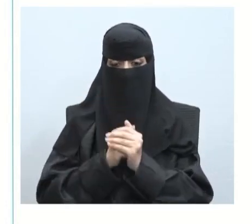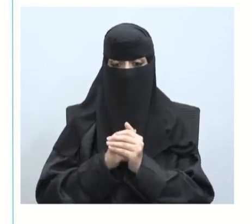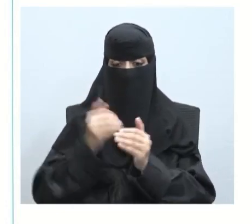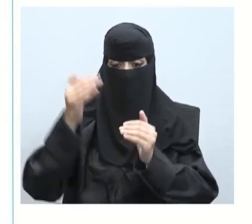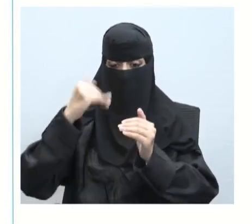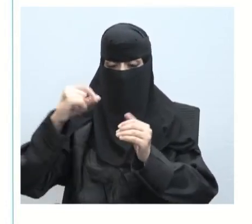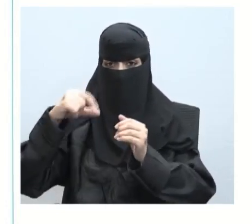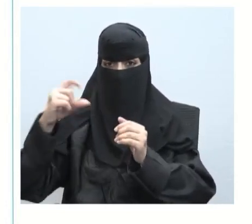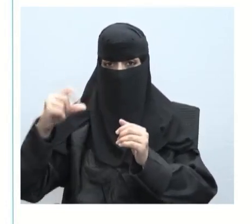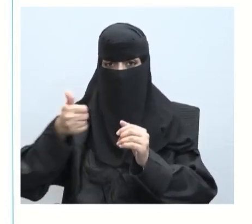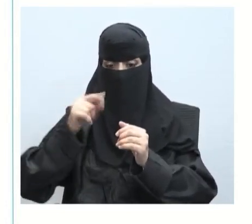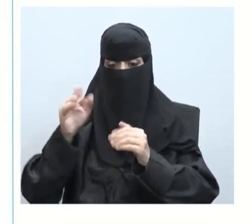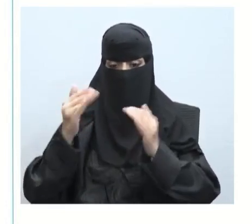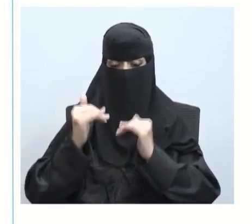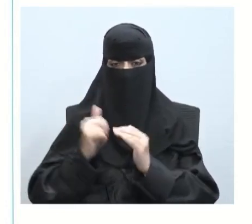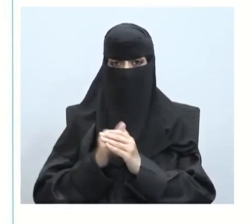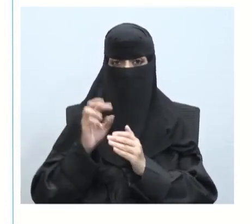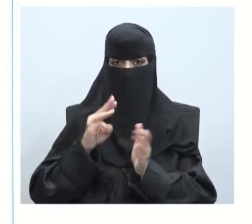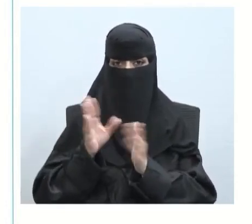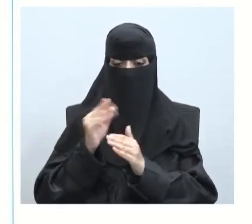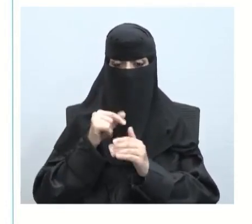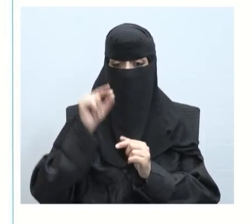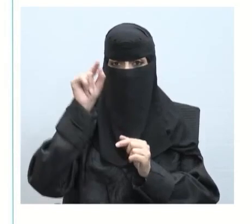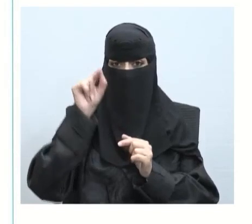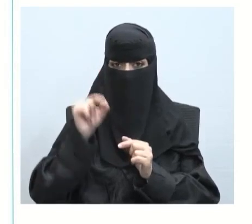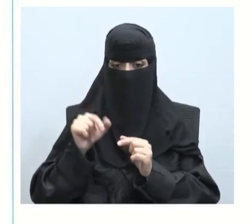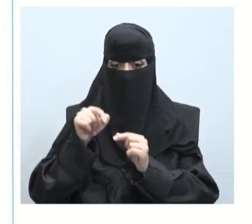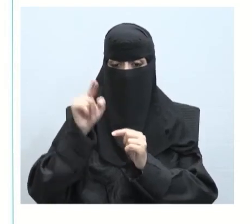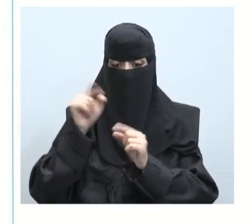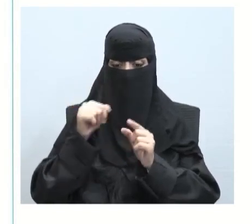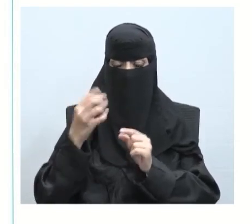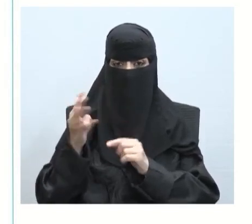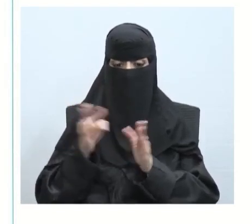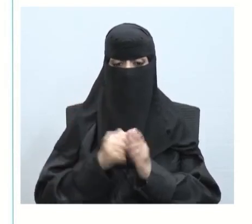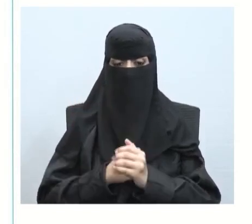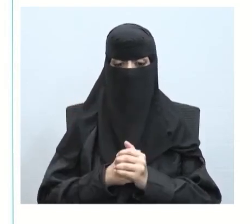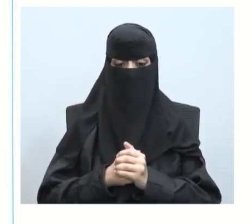2 MQTT broker، 3 topic، 4 port.